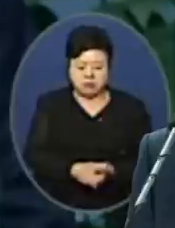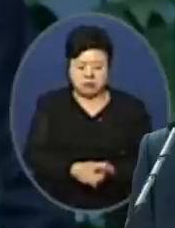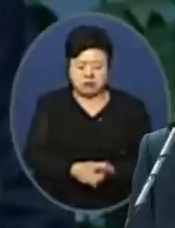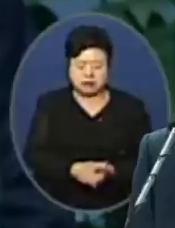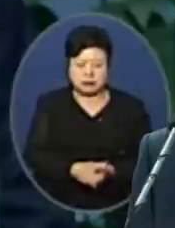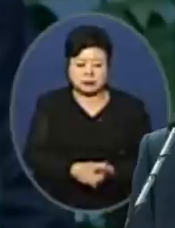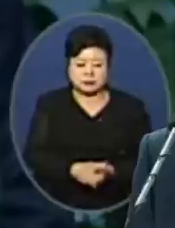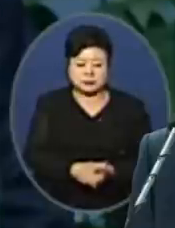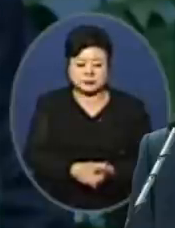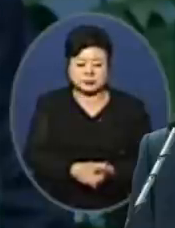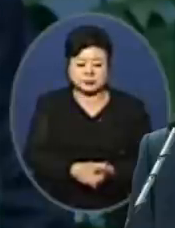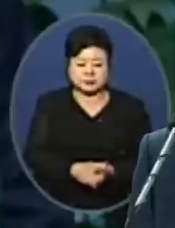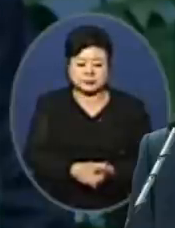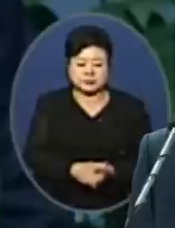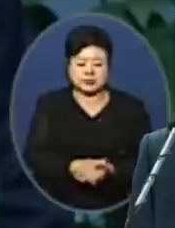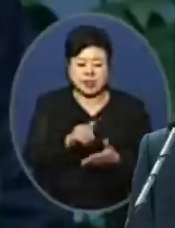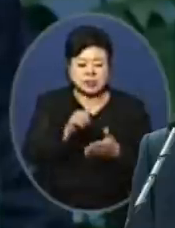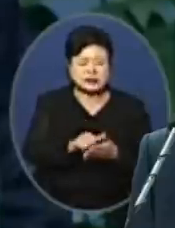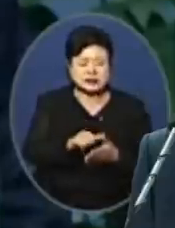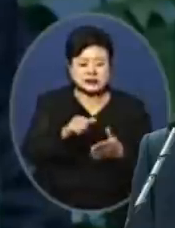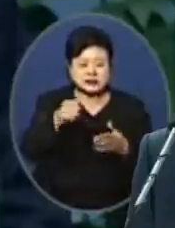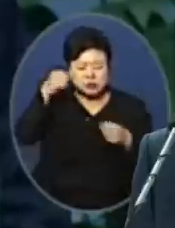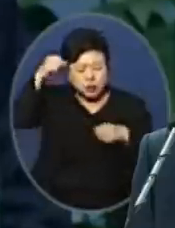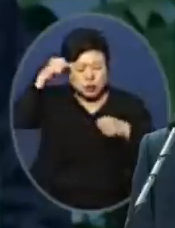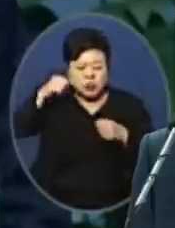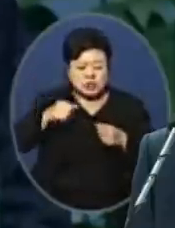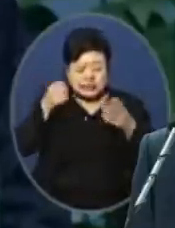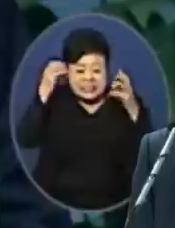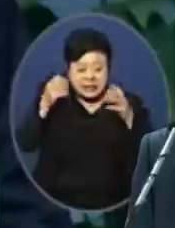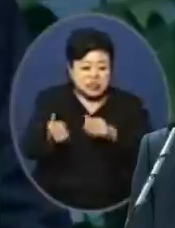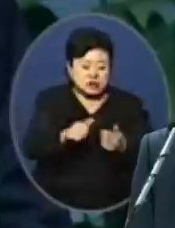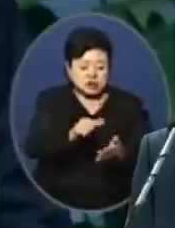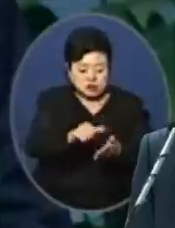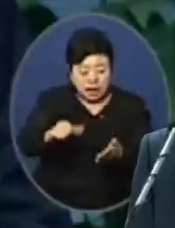마다들은 죽을 것이고 맏짐승은 죽을 것이니까.